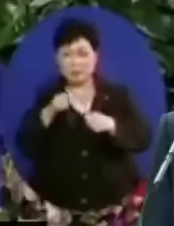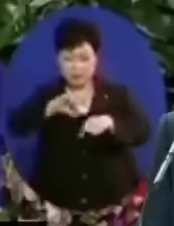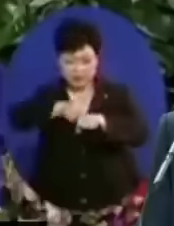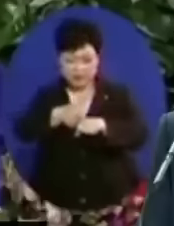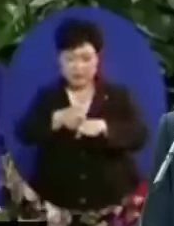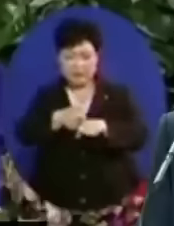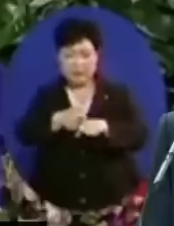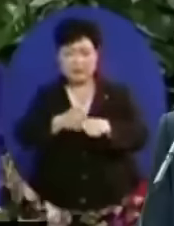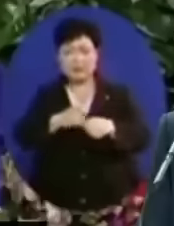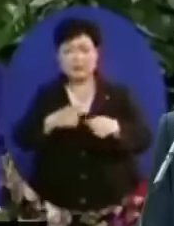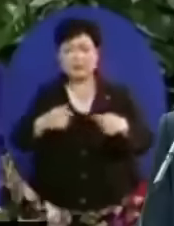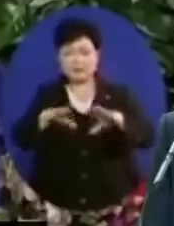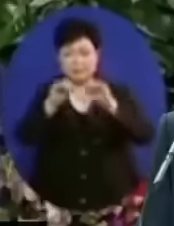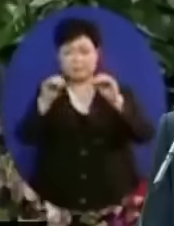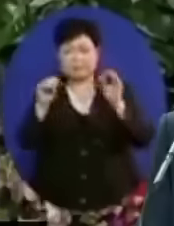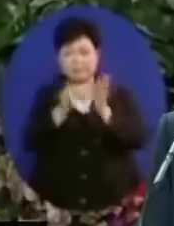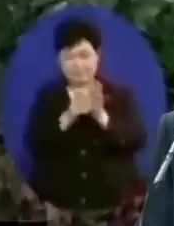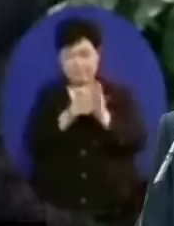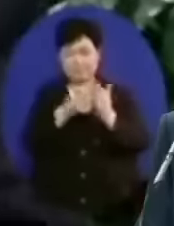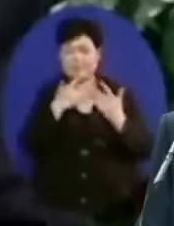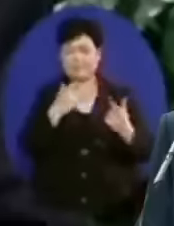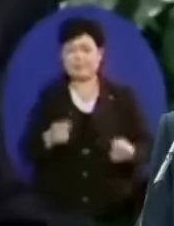내리지 아니하시니라.